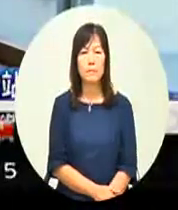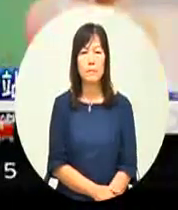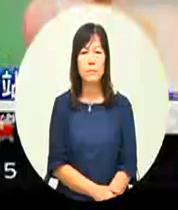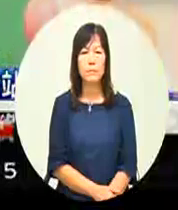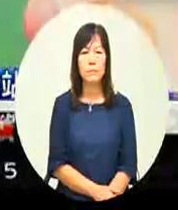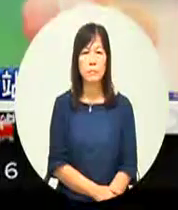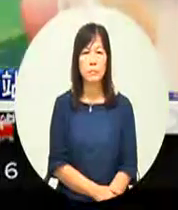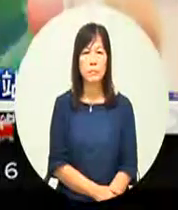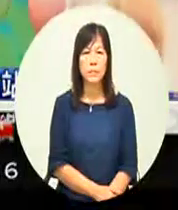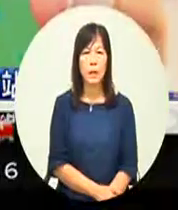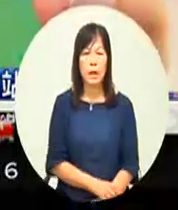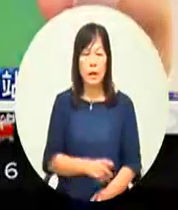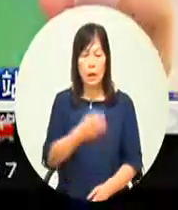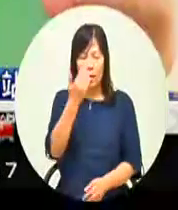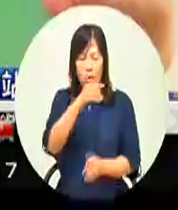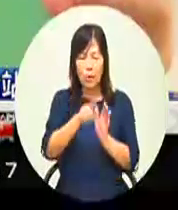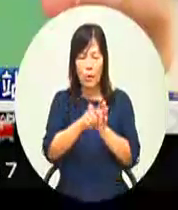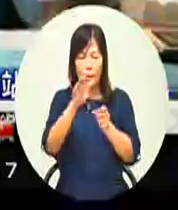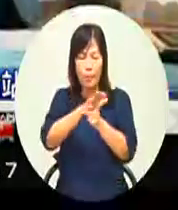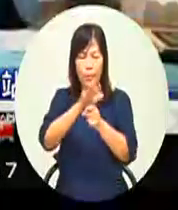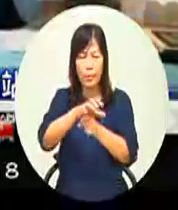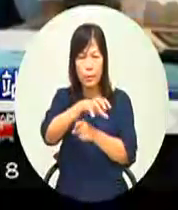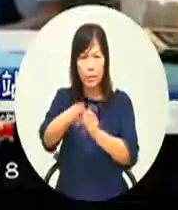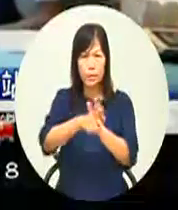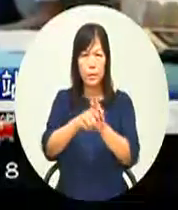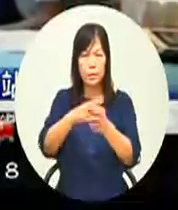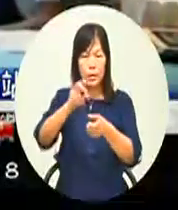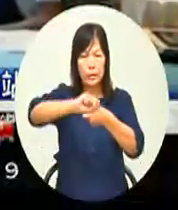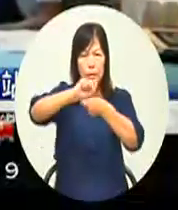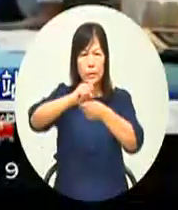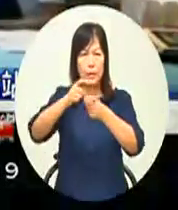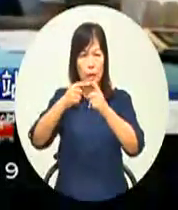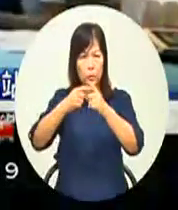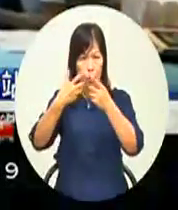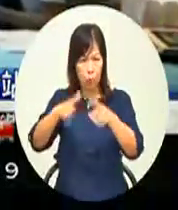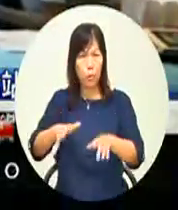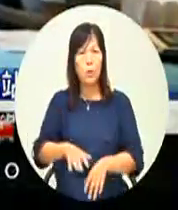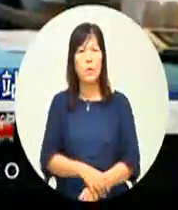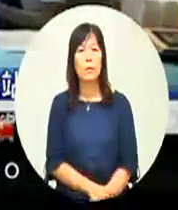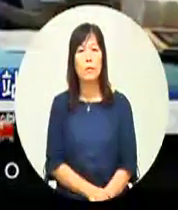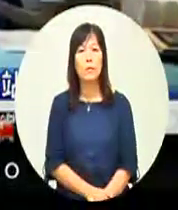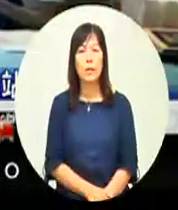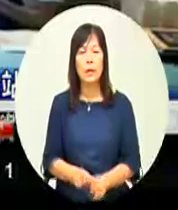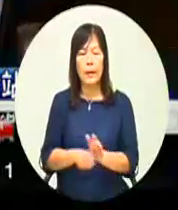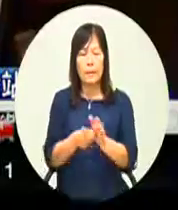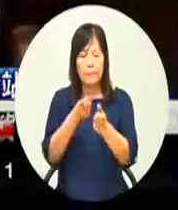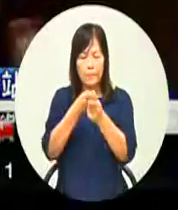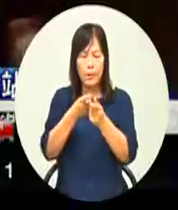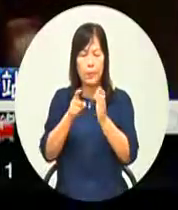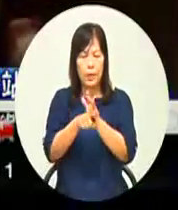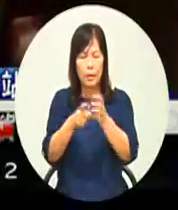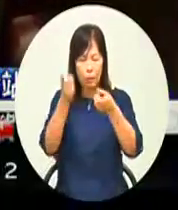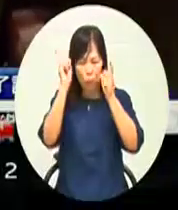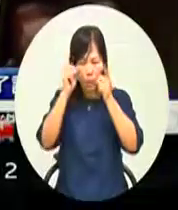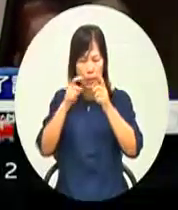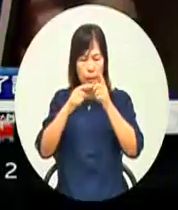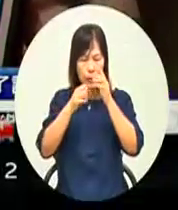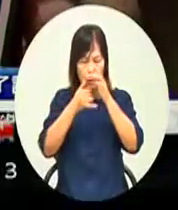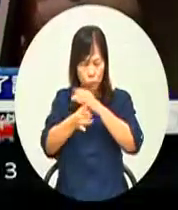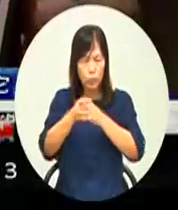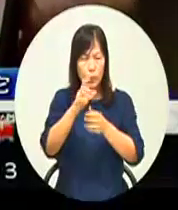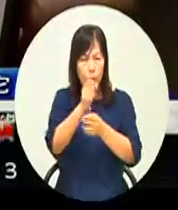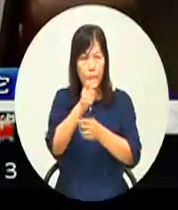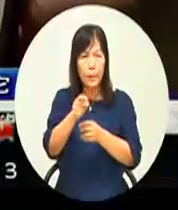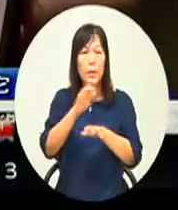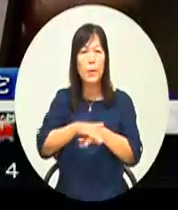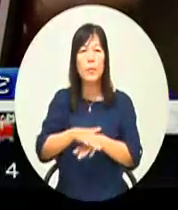外成为补给站，让店家多了20%过路客。有业者更聪明，干脆放诱饵让玩家上门。 那你之前如果买了诱饵的话，你就直接